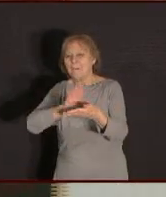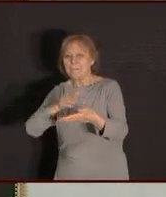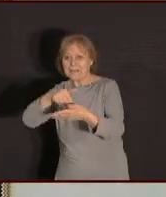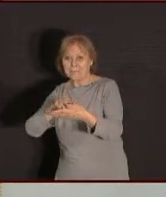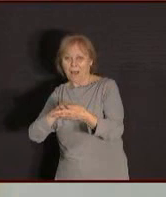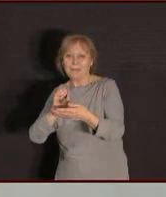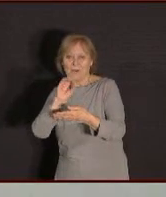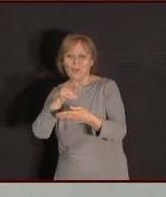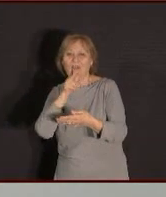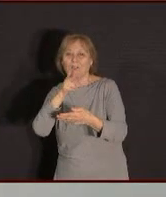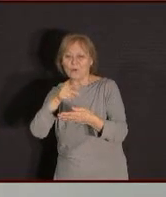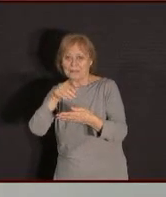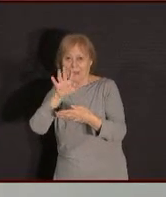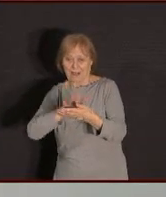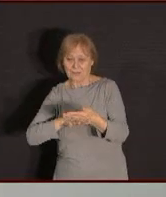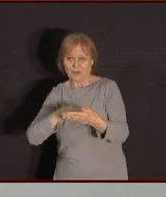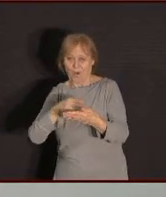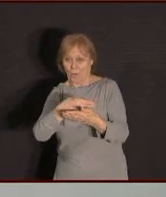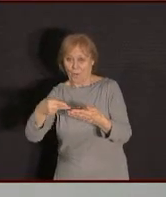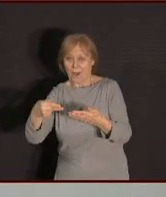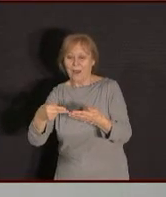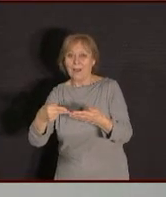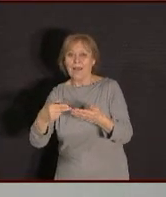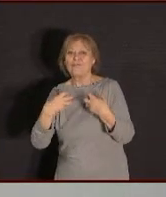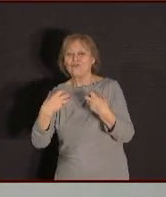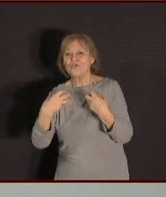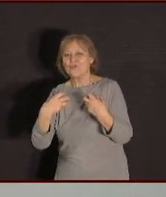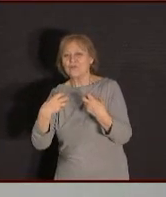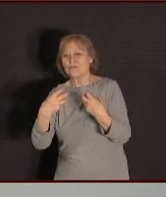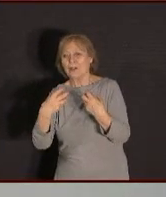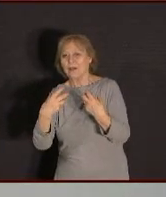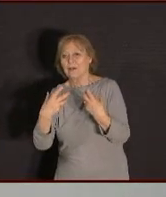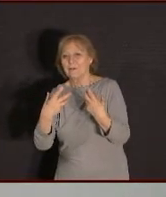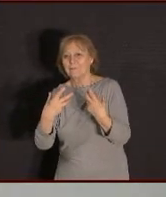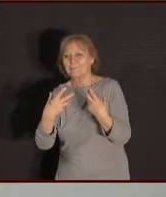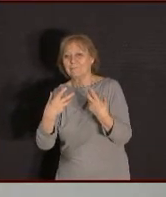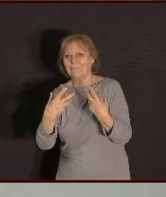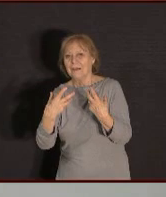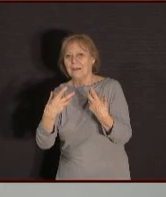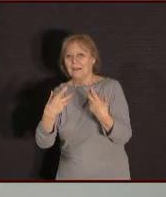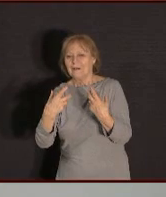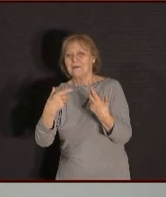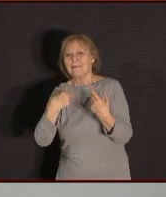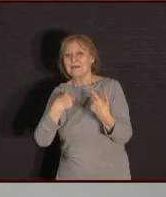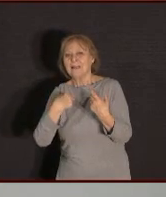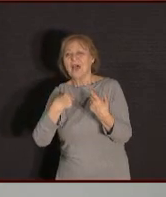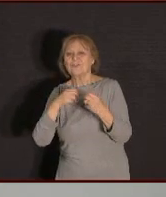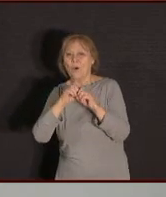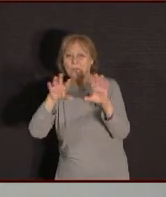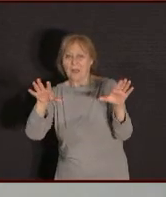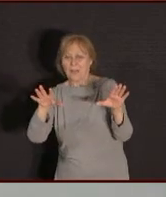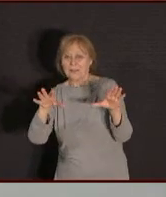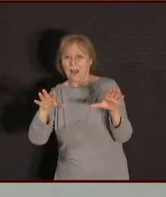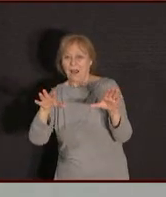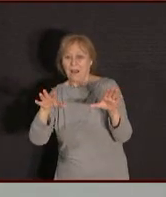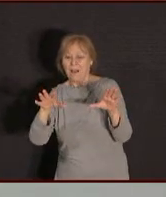naslov pot@naplanet.si. In že veliko let se od naša oddaja Pot poti želi